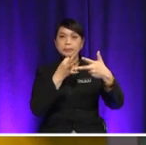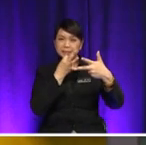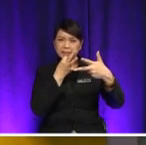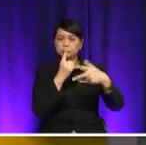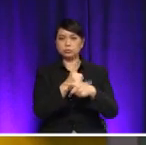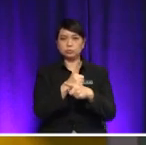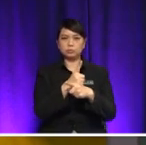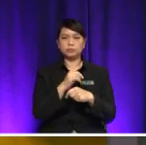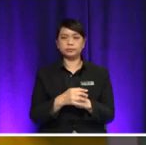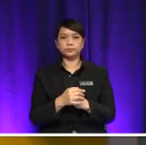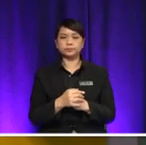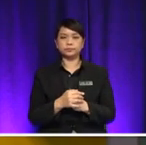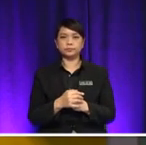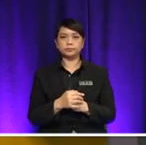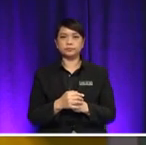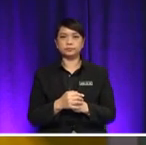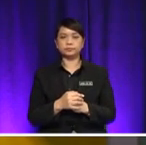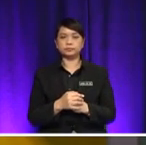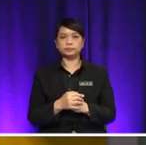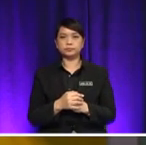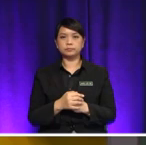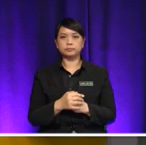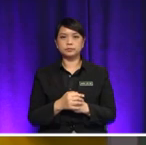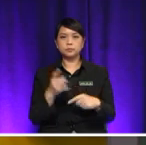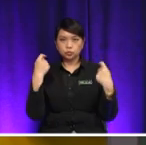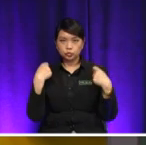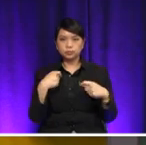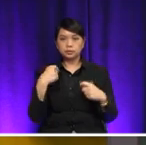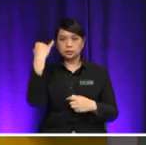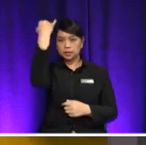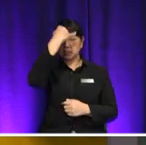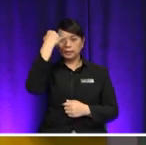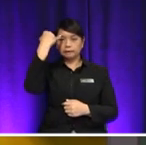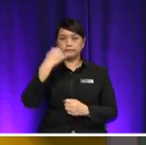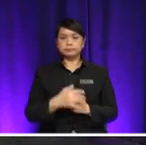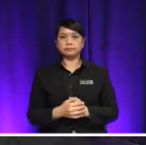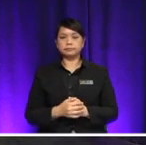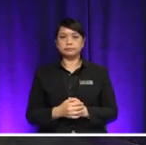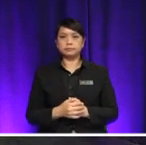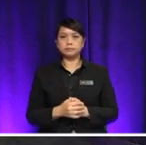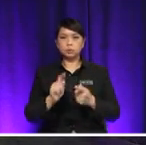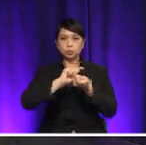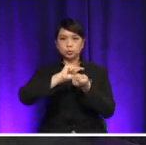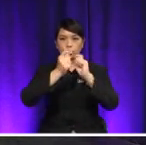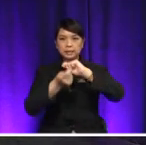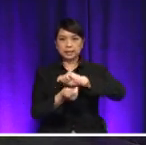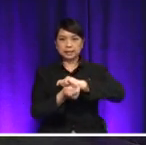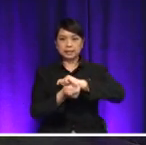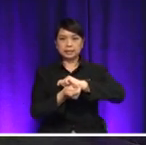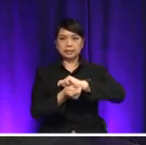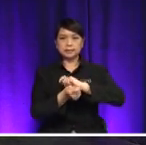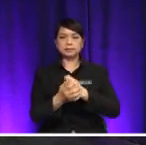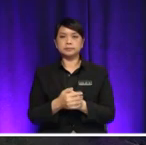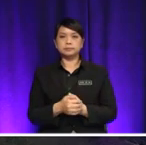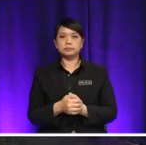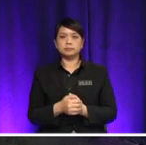Oke contoh yang ketiga ini kita kita suka kita duka kita ambil contoh